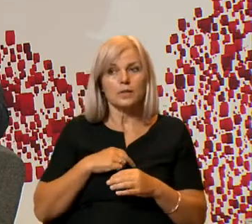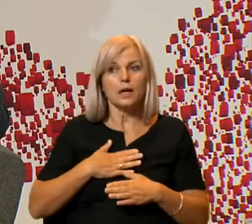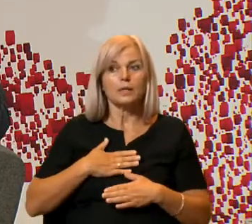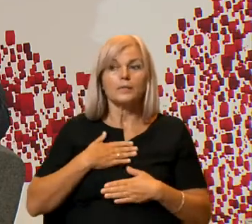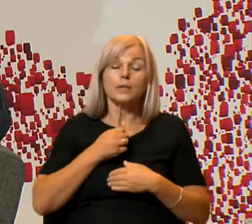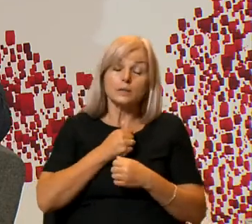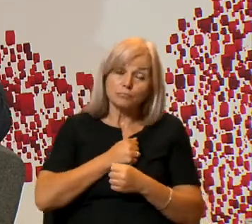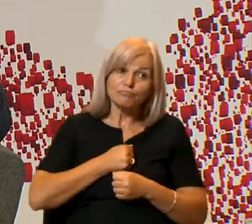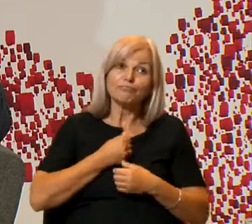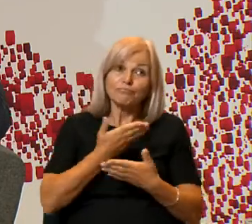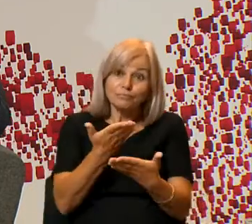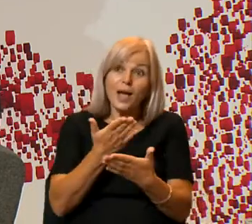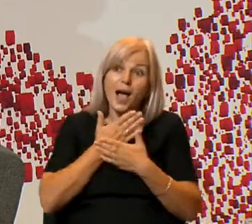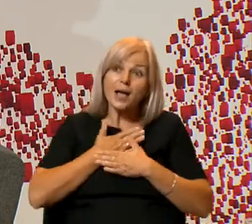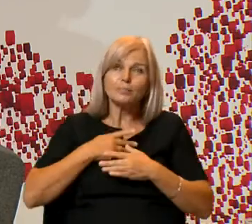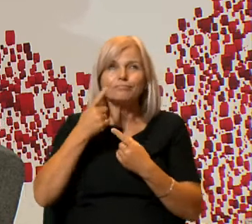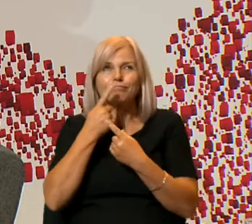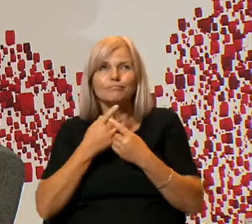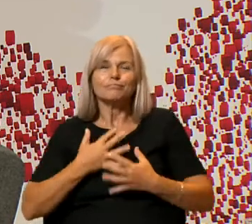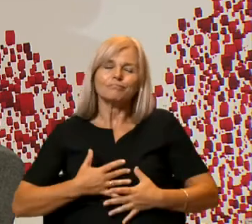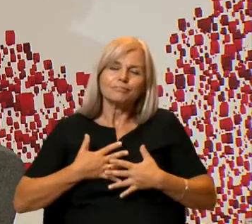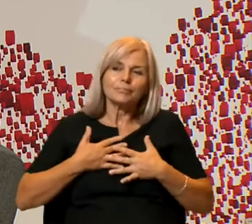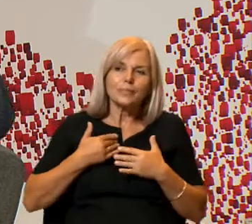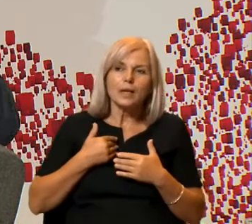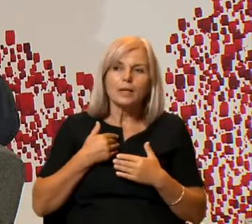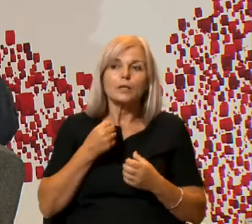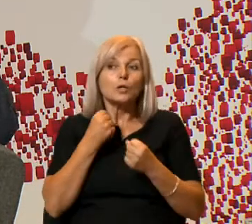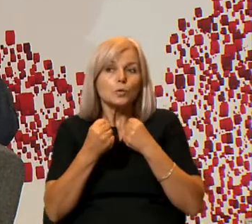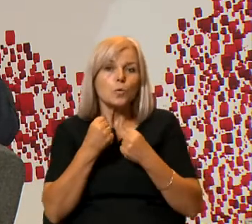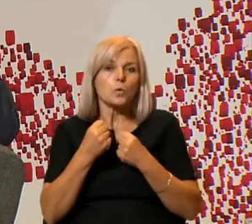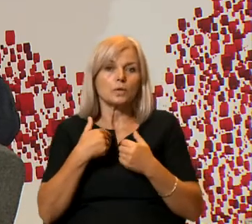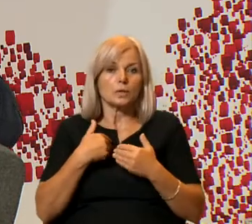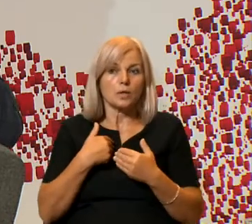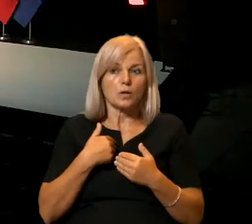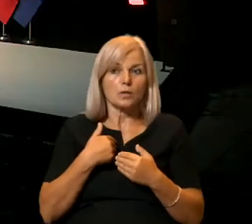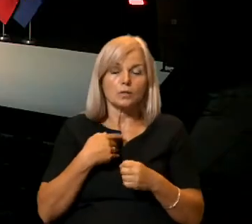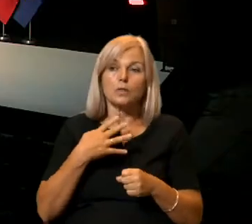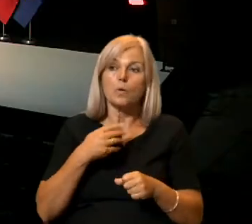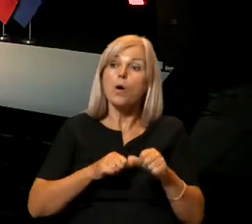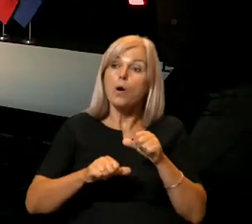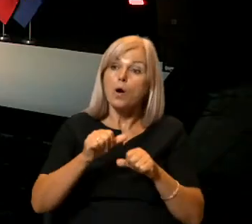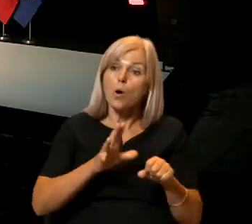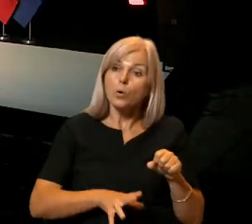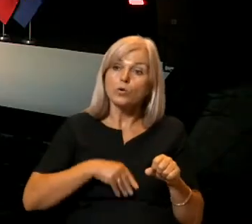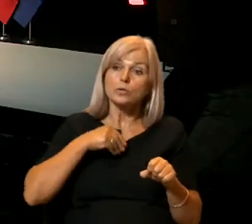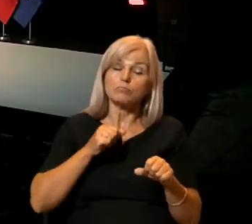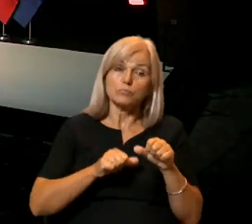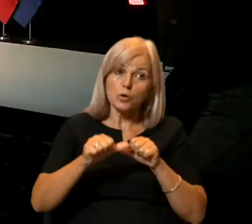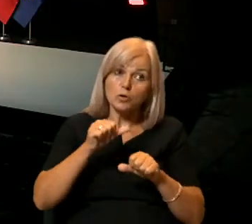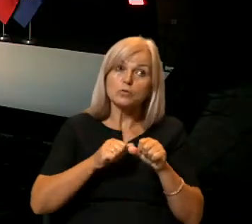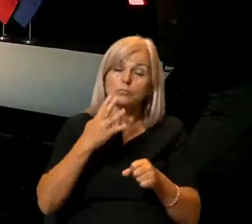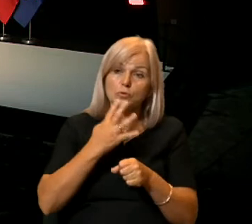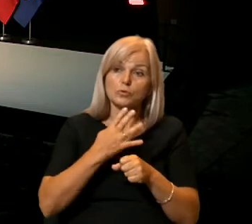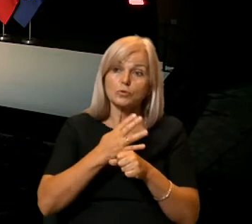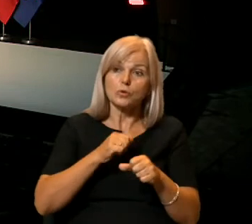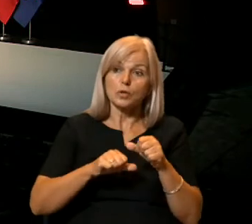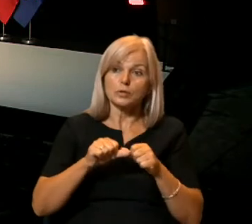smutne, ale też trudne w radzeniu sobie z tą rocznicą, ponieważ było